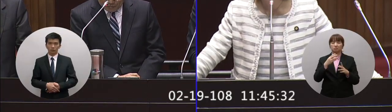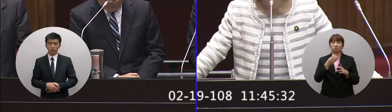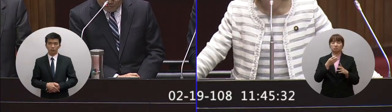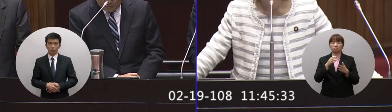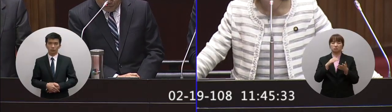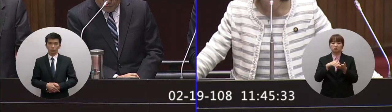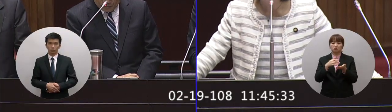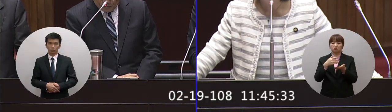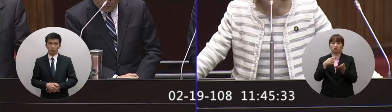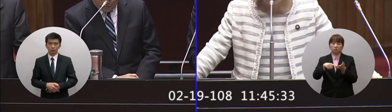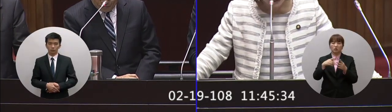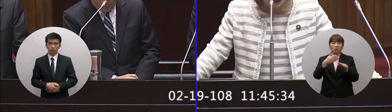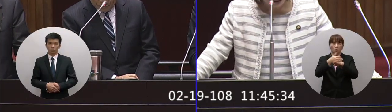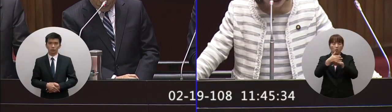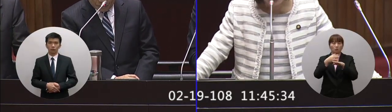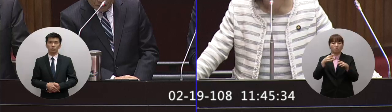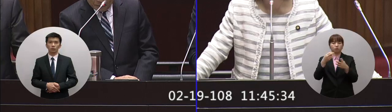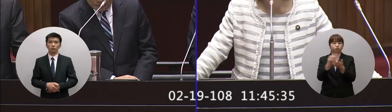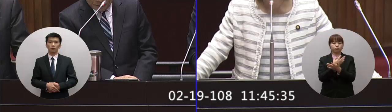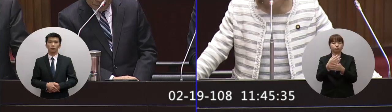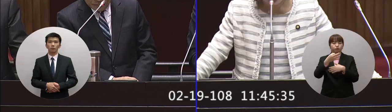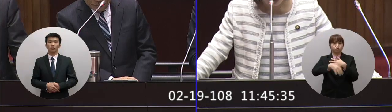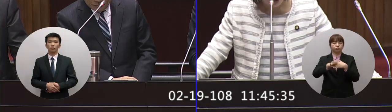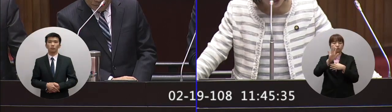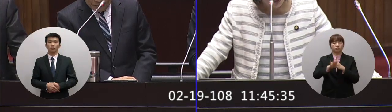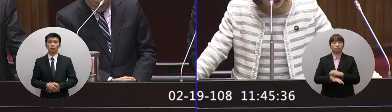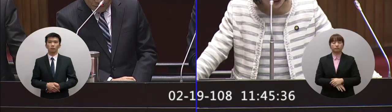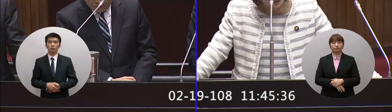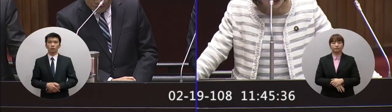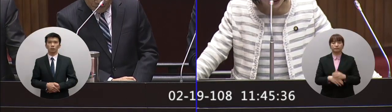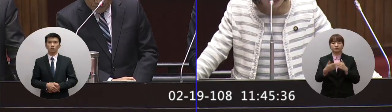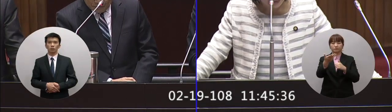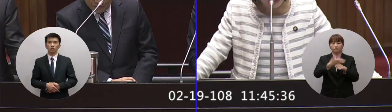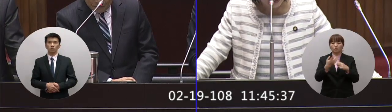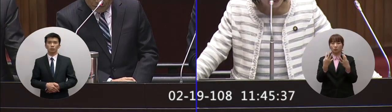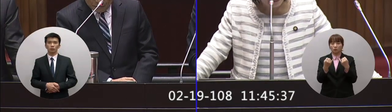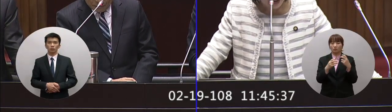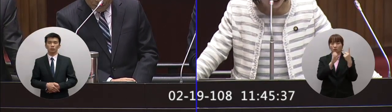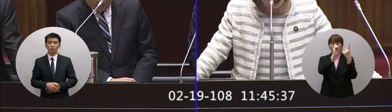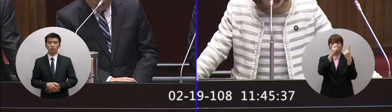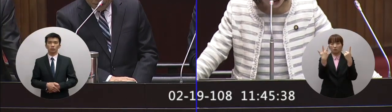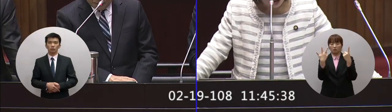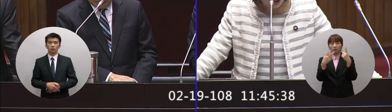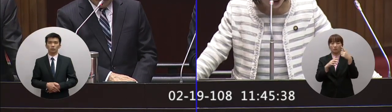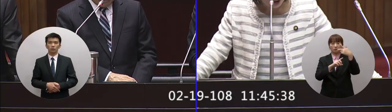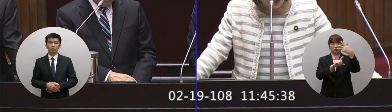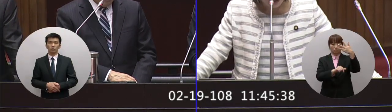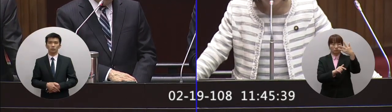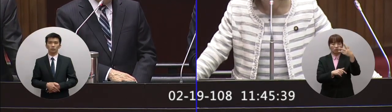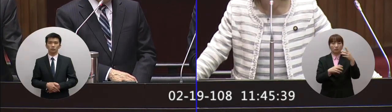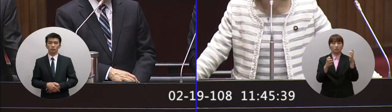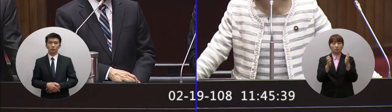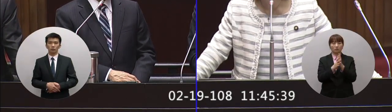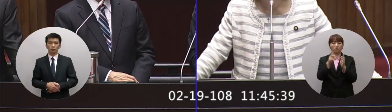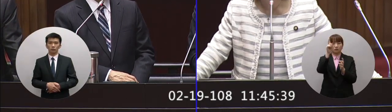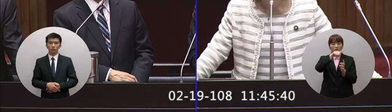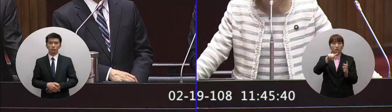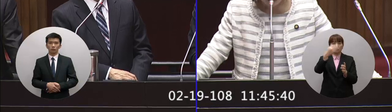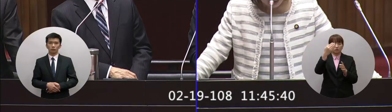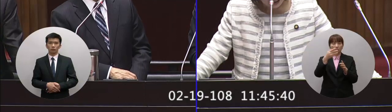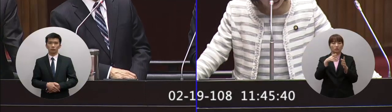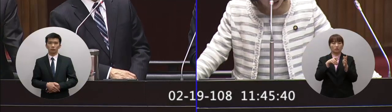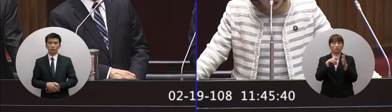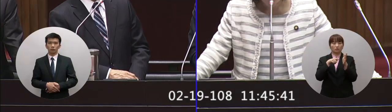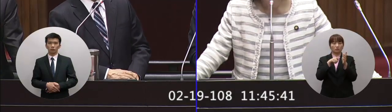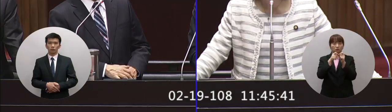照的专车还是够少，太少了。我们卫务部给我的数字，2007年8月有1928辆长照专